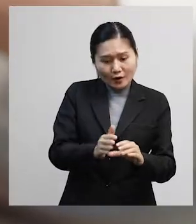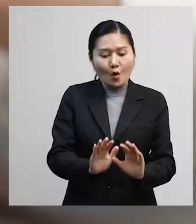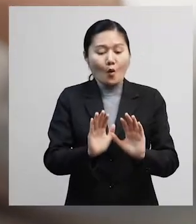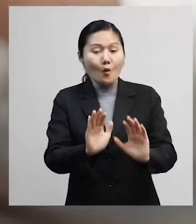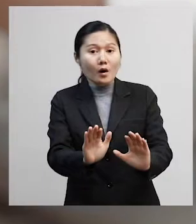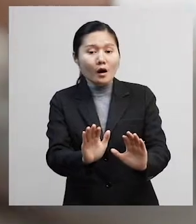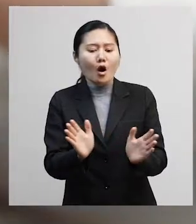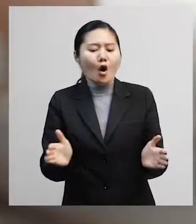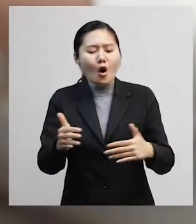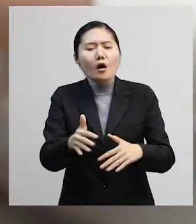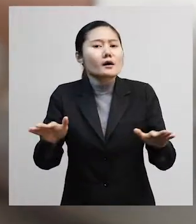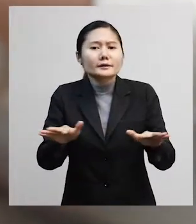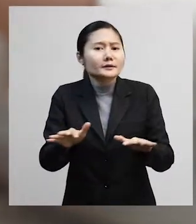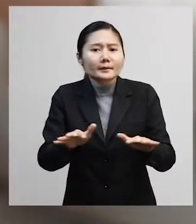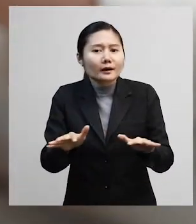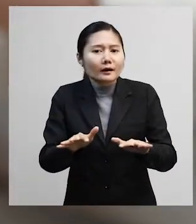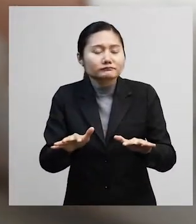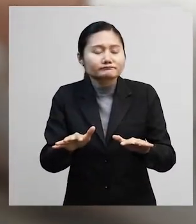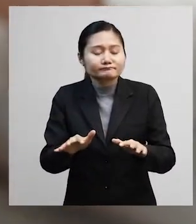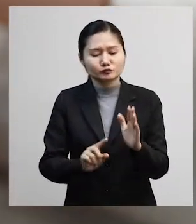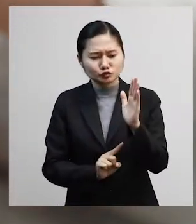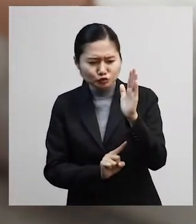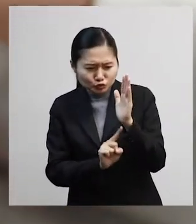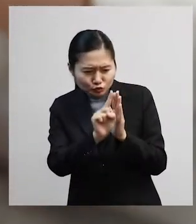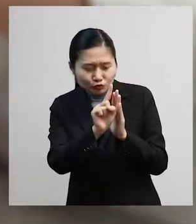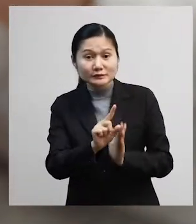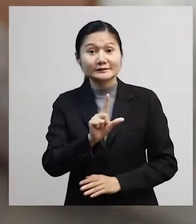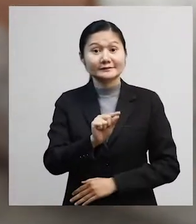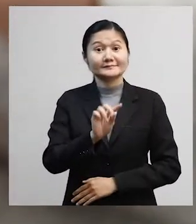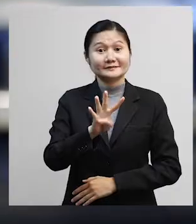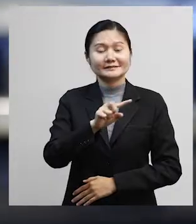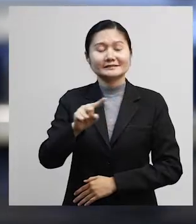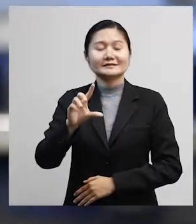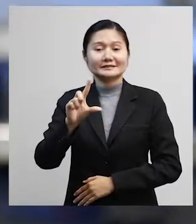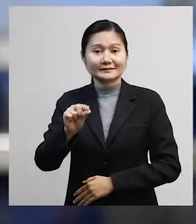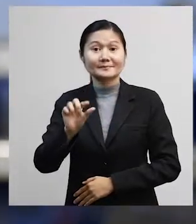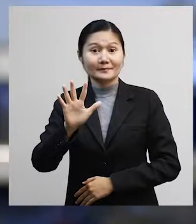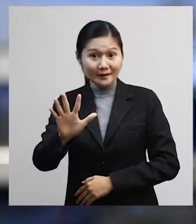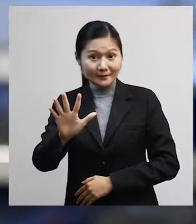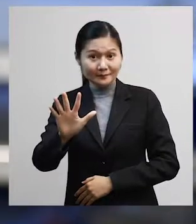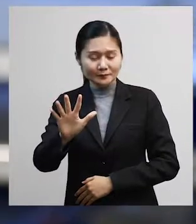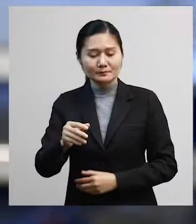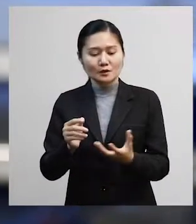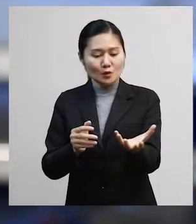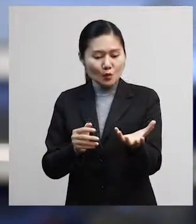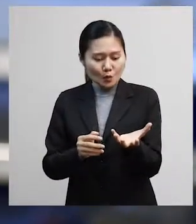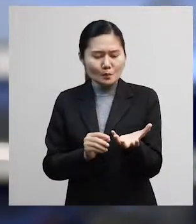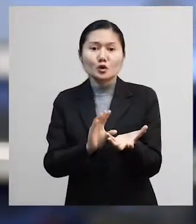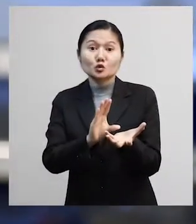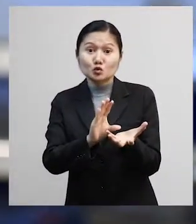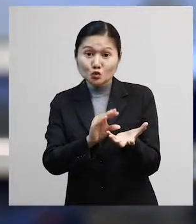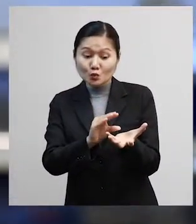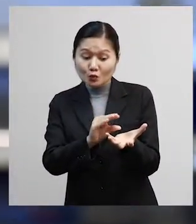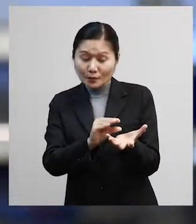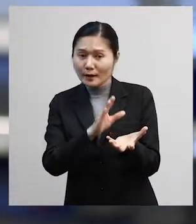ภูมิห้องในห้องที่ปรับอากาศนี่แหละค่ะอุณหภูมิประมาณสัก 24-25 องศาเราก็จะได้เนยที่มีเนื้อนุ่มนะค